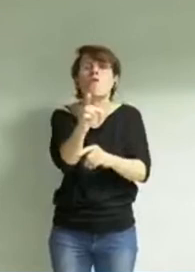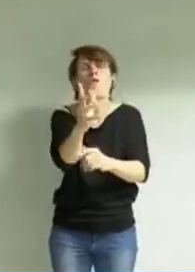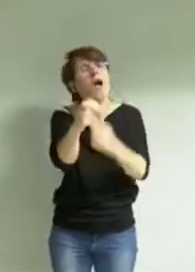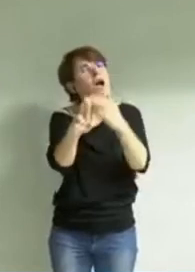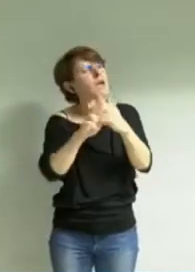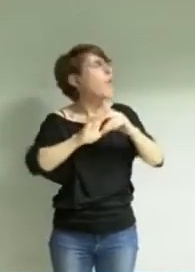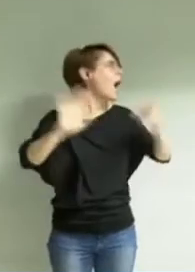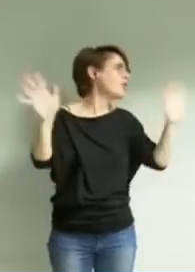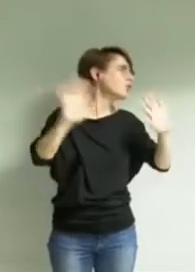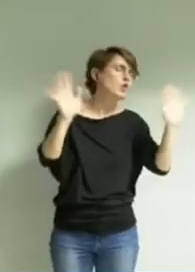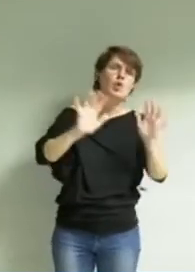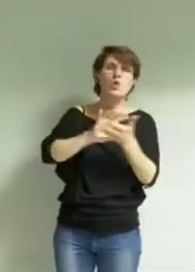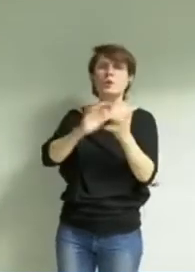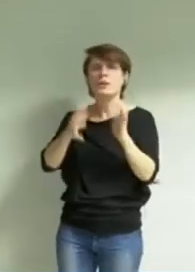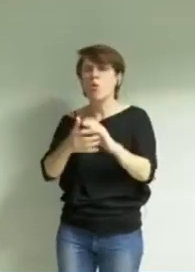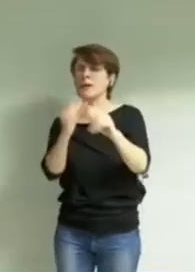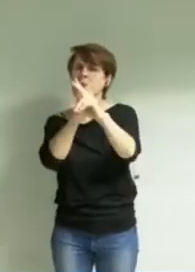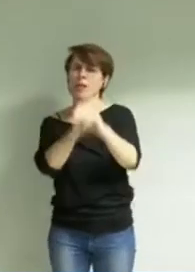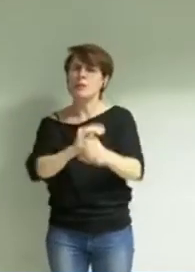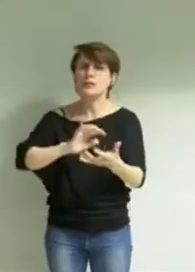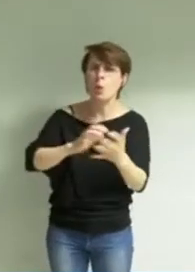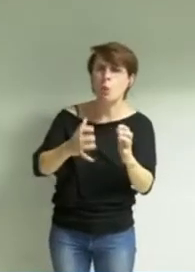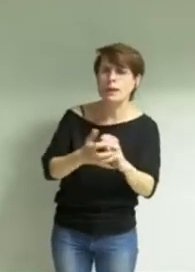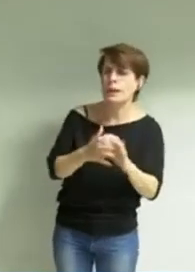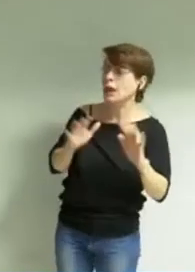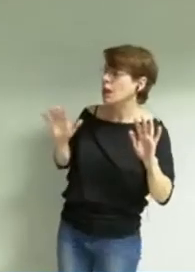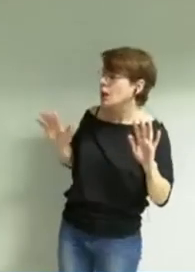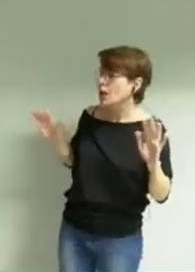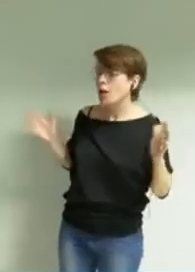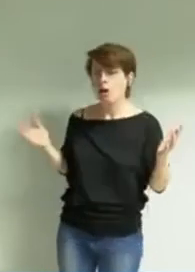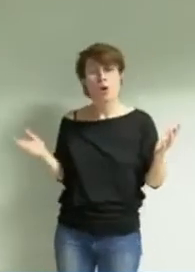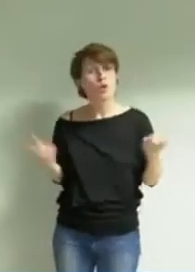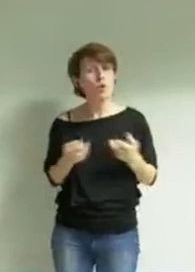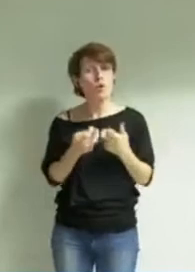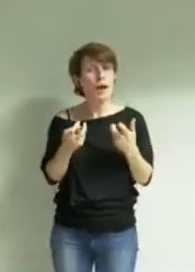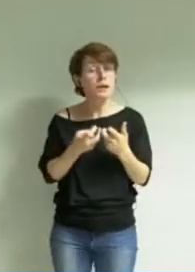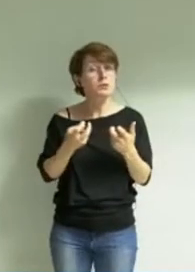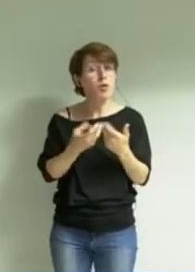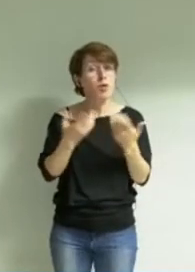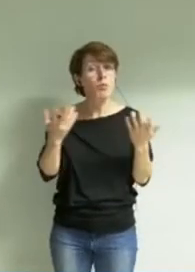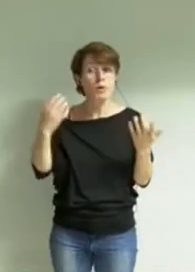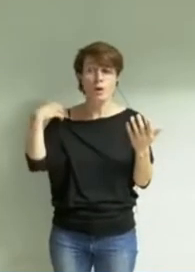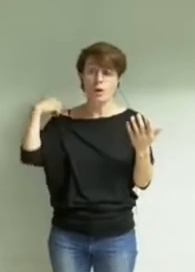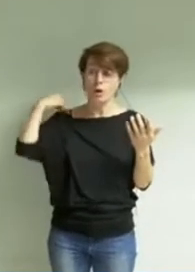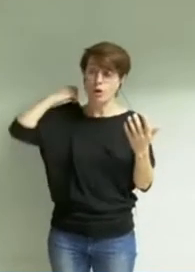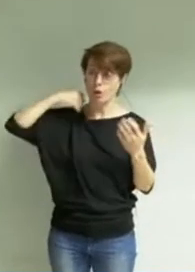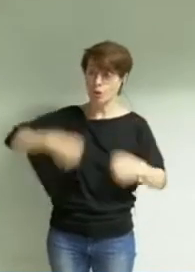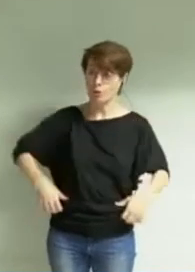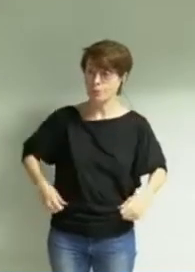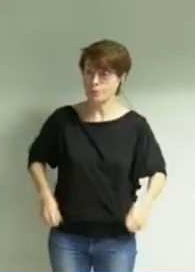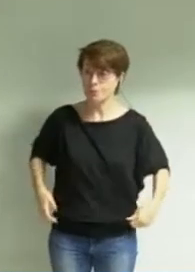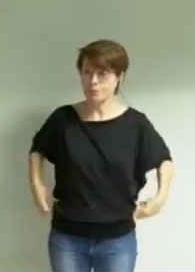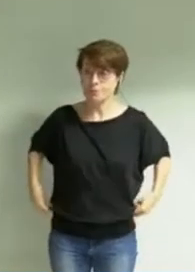complexe, la définition, et que effectivement, par exemple, dans le cas de